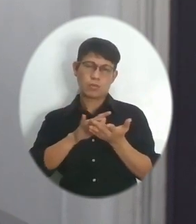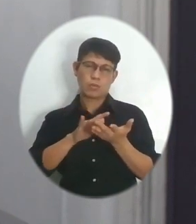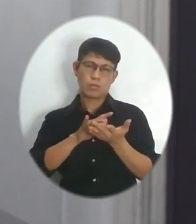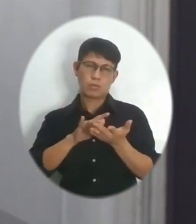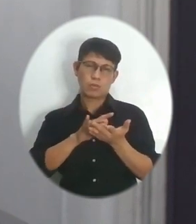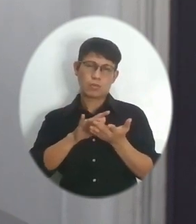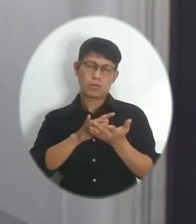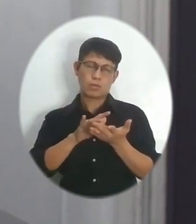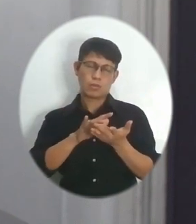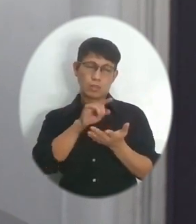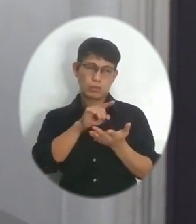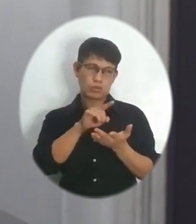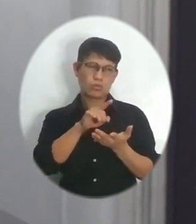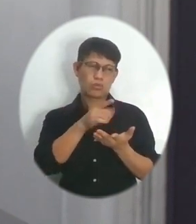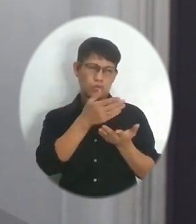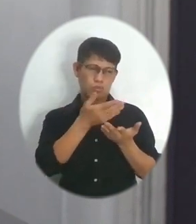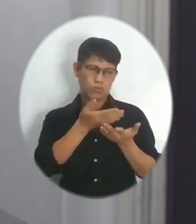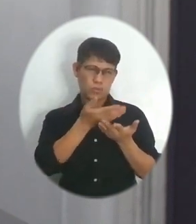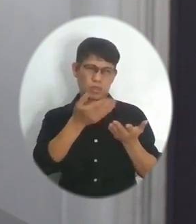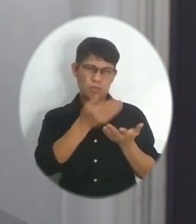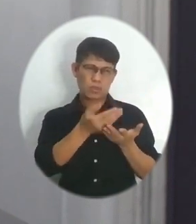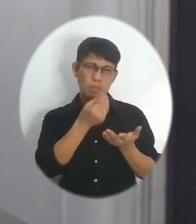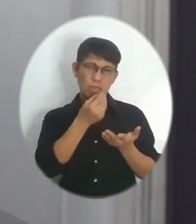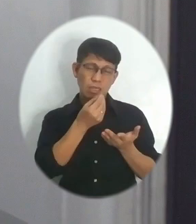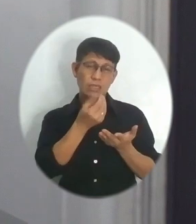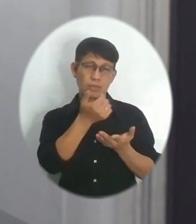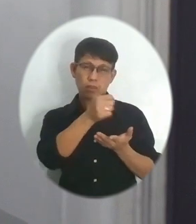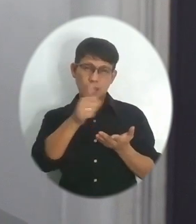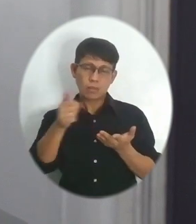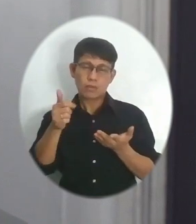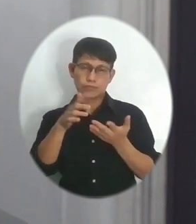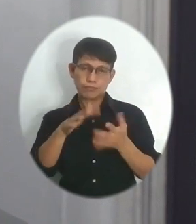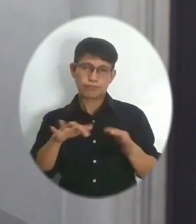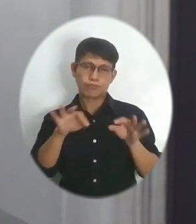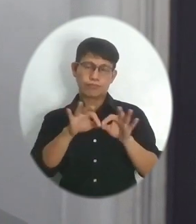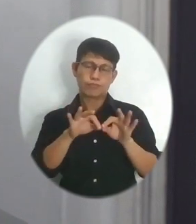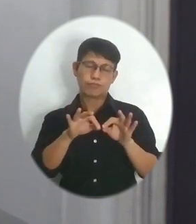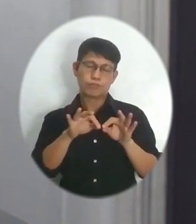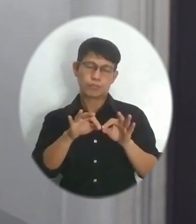ng gamot, pang ano po nila, pangangailangan.